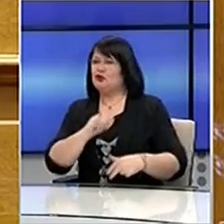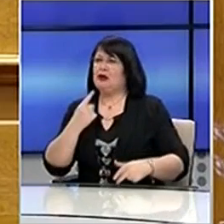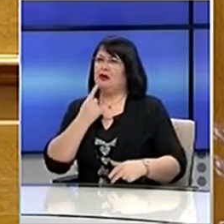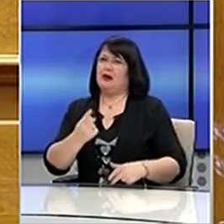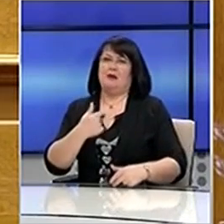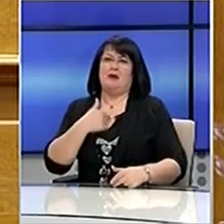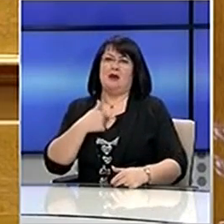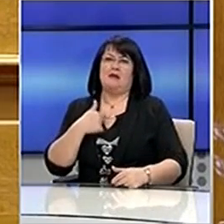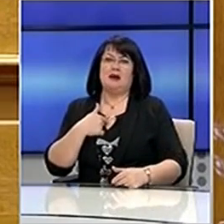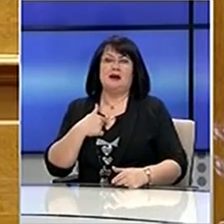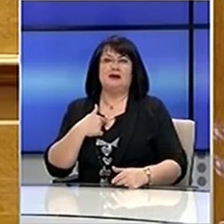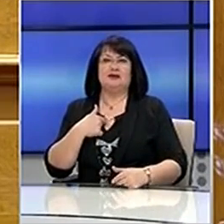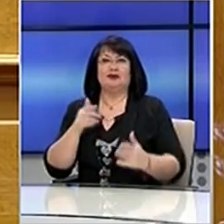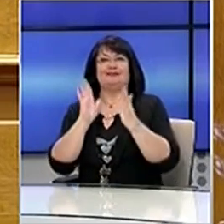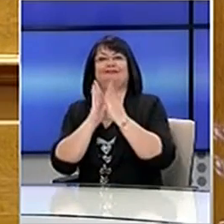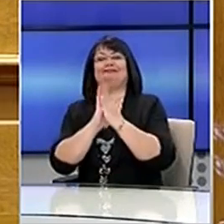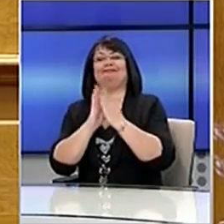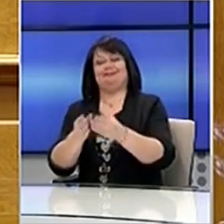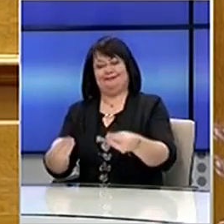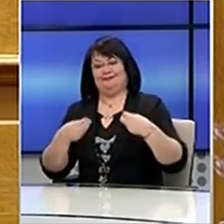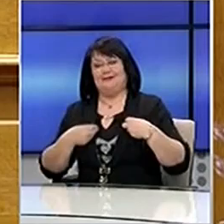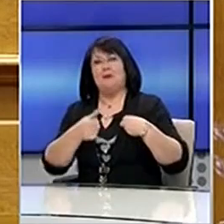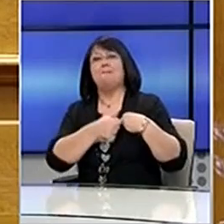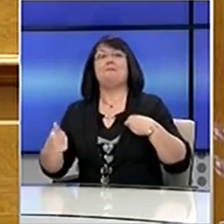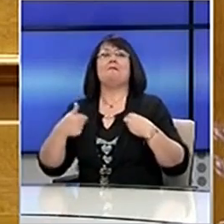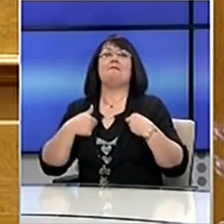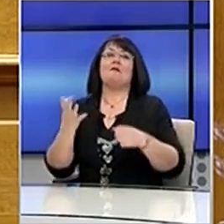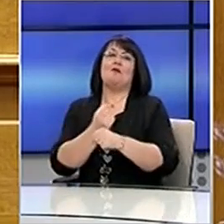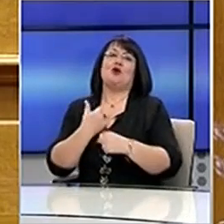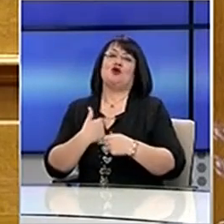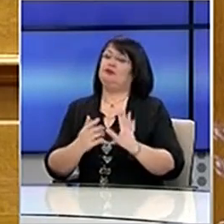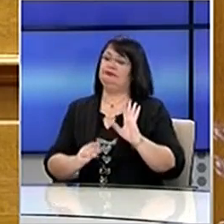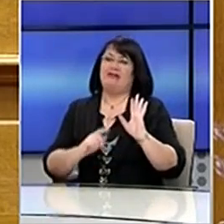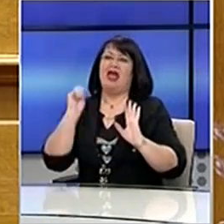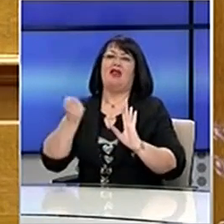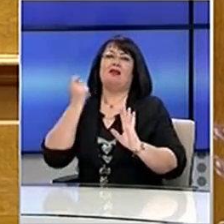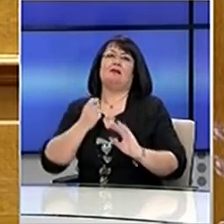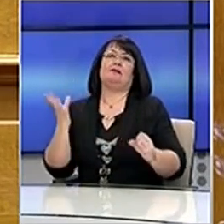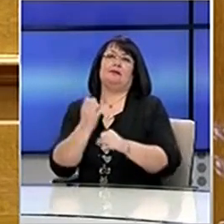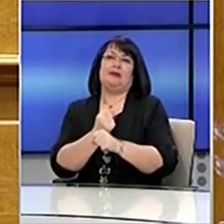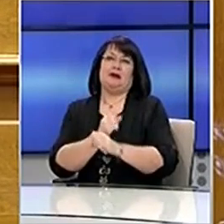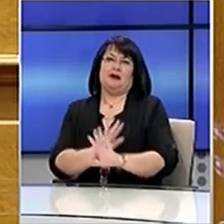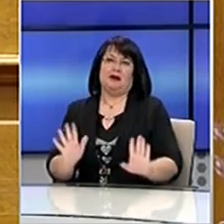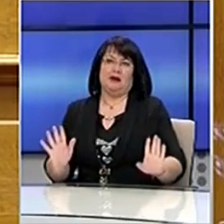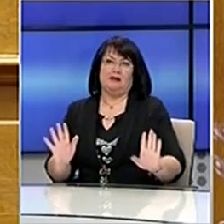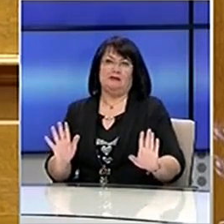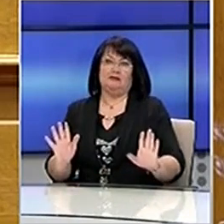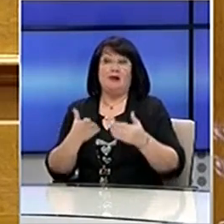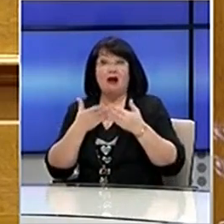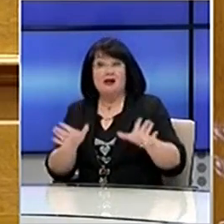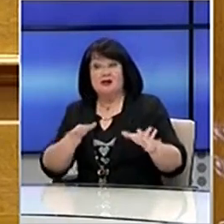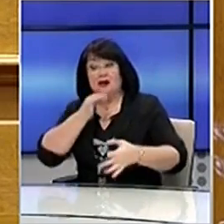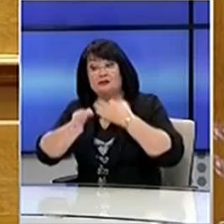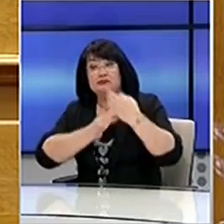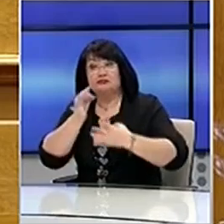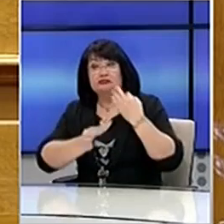διεκδίκησε εύσημα αποκλειστικότητας για αυτήν την εθνική επιτυχία. Σε κάθε δημόσια ομιλία μου,